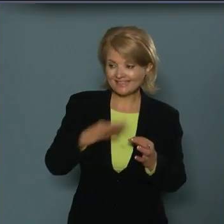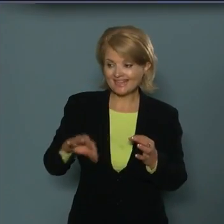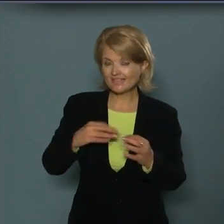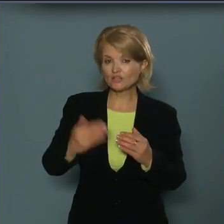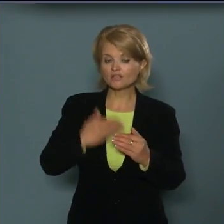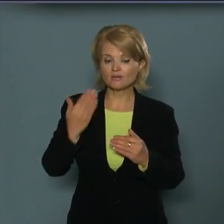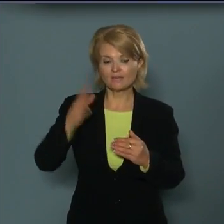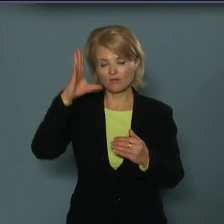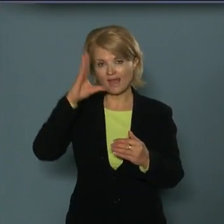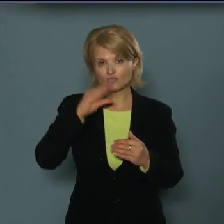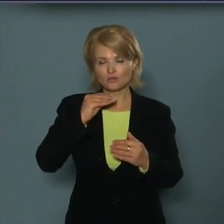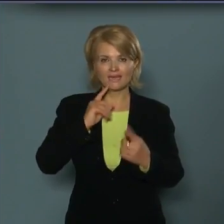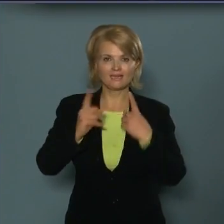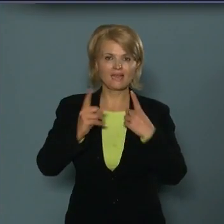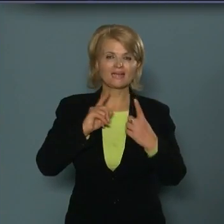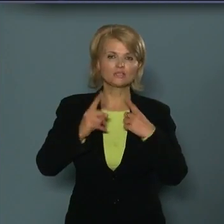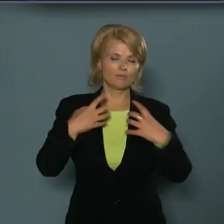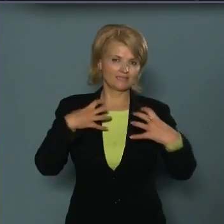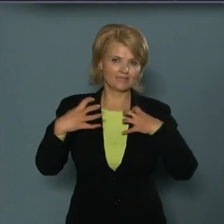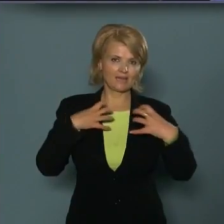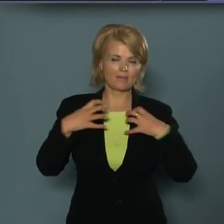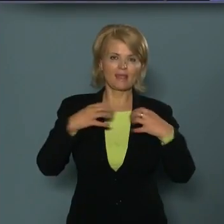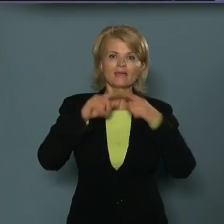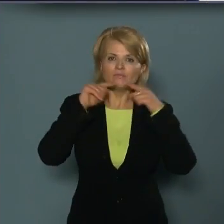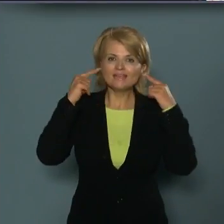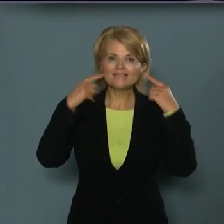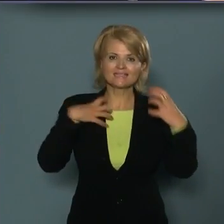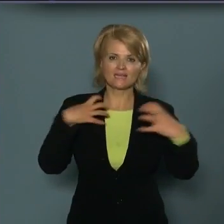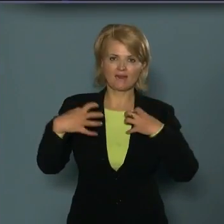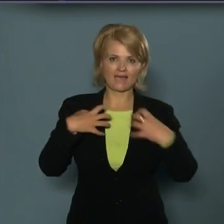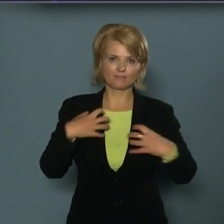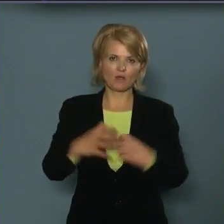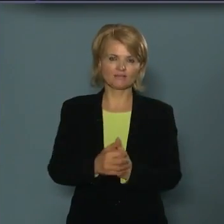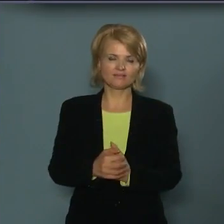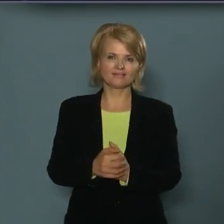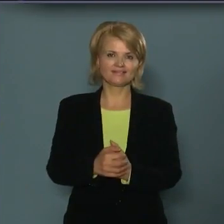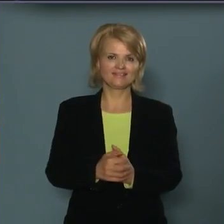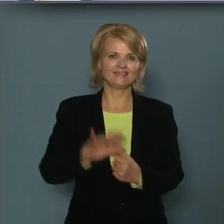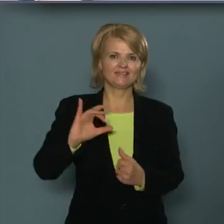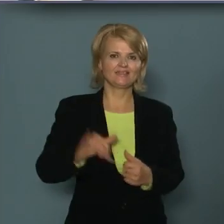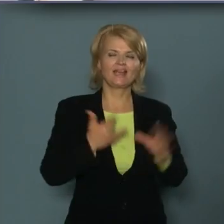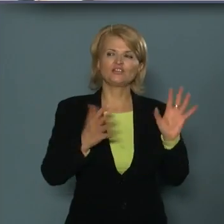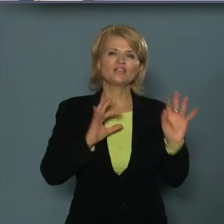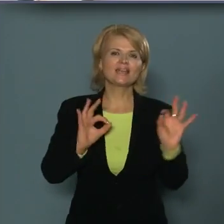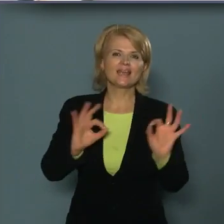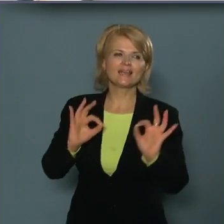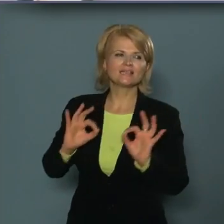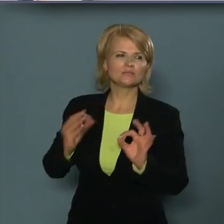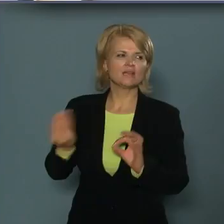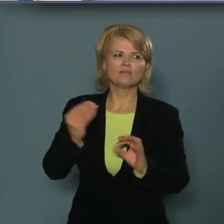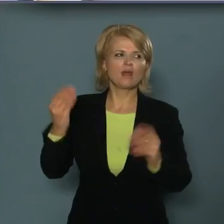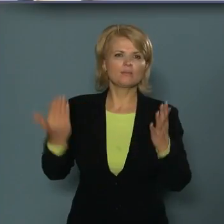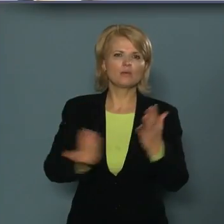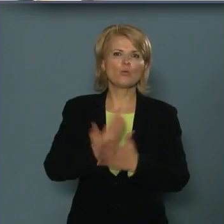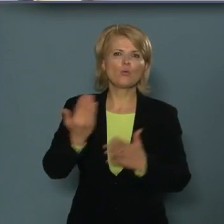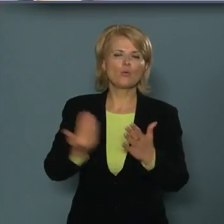koncertezéssel, azon kívül esténként játszom a Víg Színházban, és hát készülök valami új